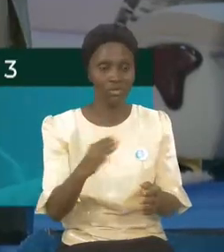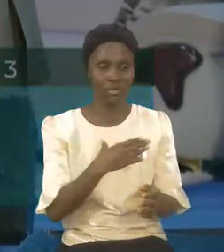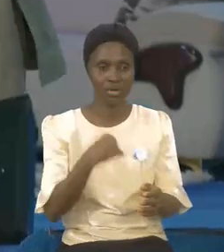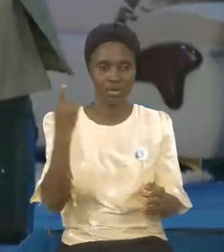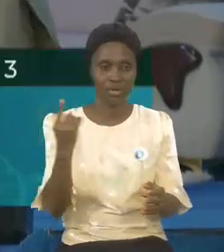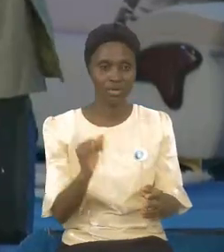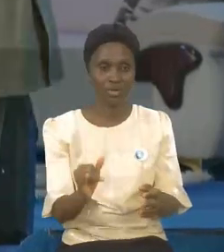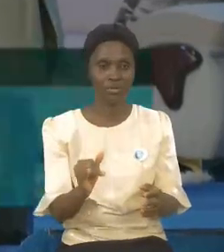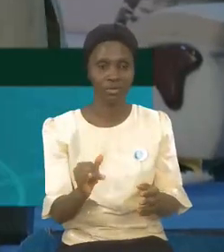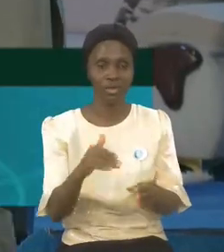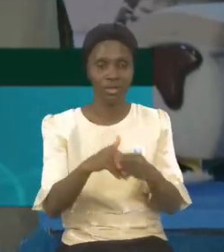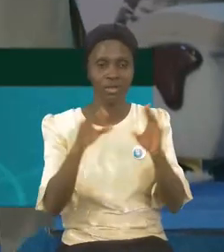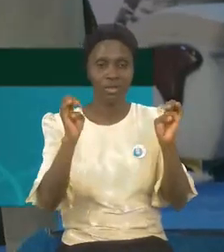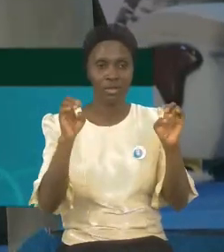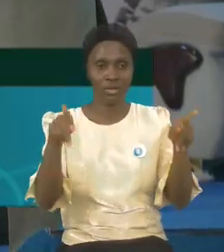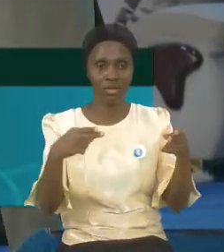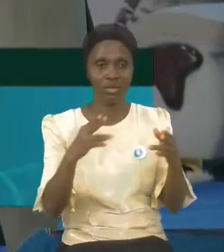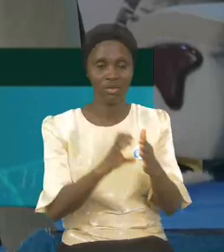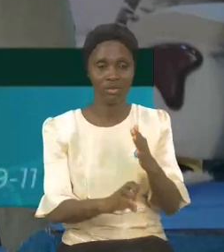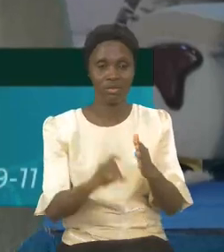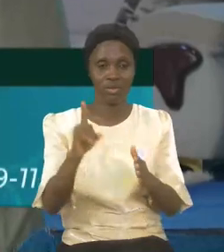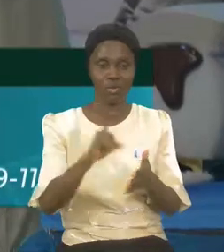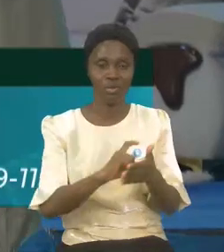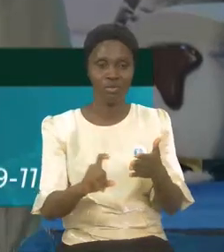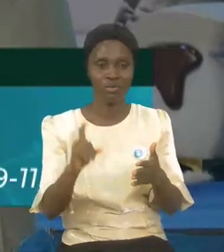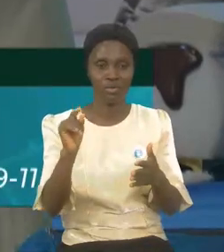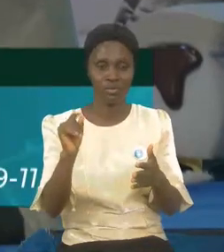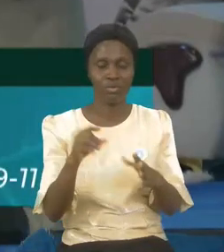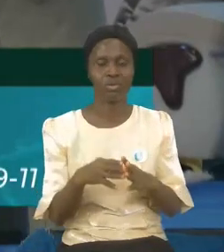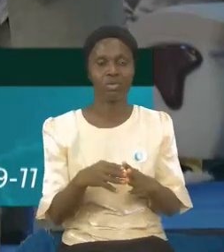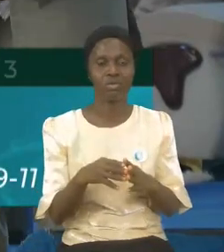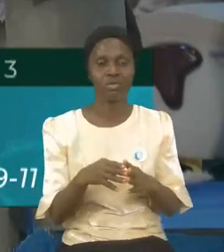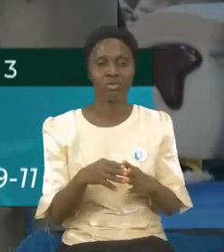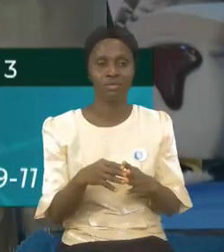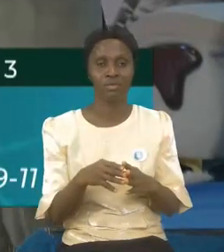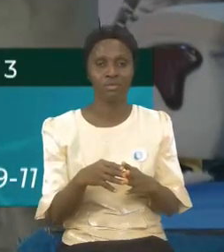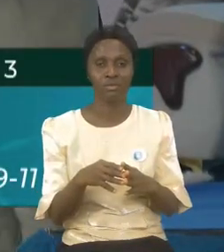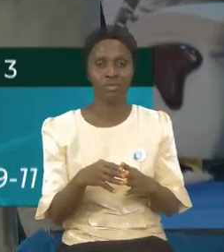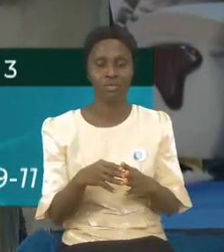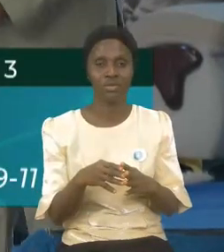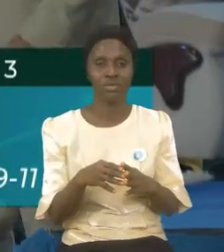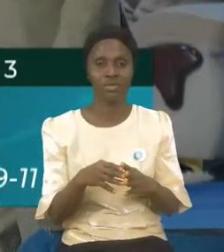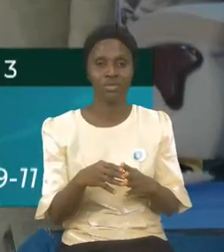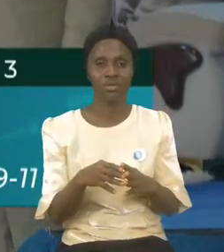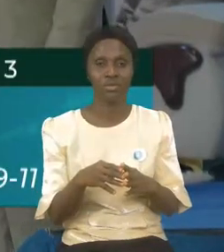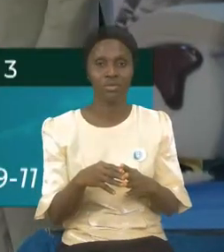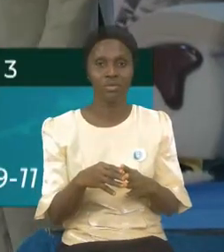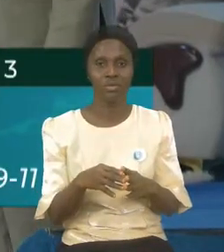siècles, comme on voit. Éphésiens 1, Éphésiens chapitre